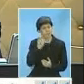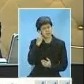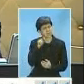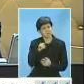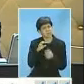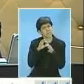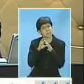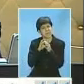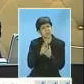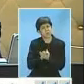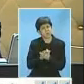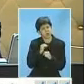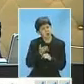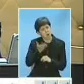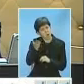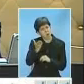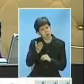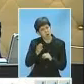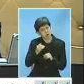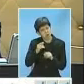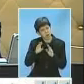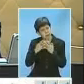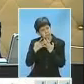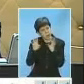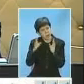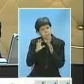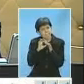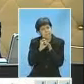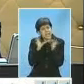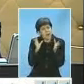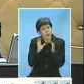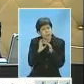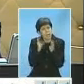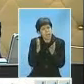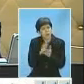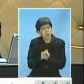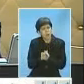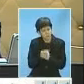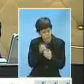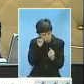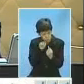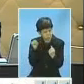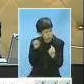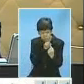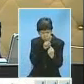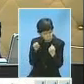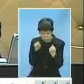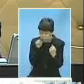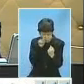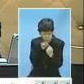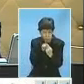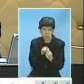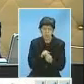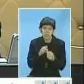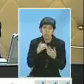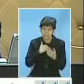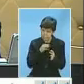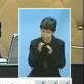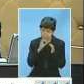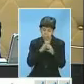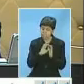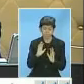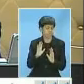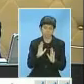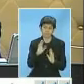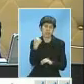ไม่ได้เกี่ยวกับเรื่องการคำขอปล่อยชั่วคราวนะฮะ ผมว่าเอาเข้าประเด็นได้ไหมให้ผมชี้แจงที่นี่ได้ครับท่านประธานครับว่ามันเกี่ยวยังไง ไ